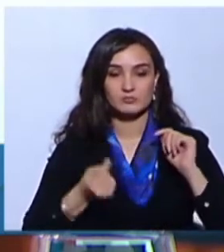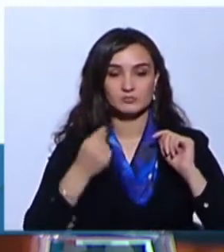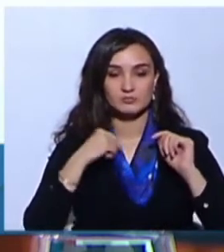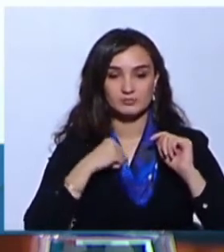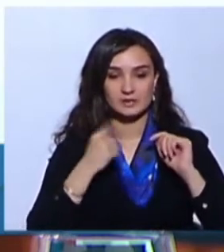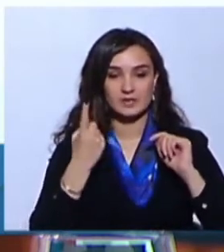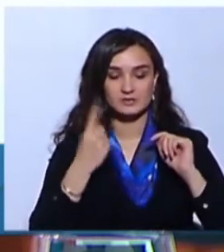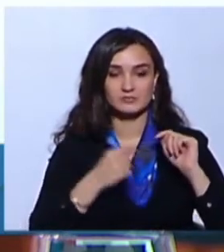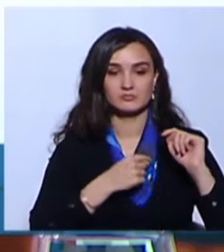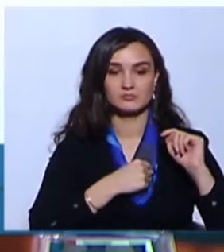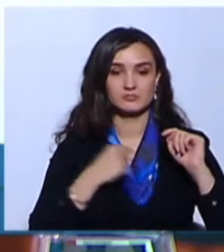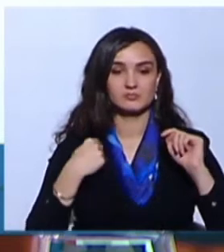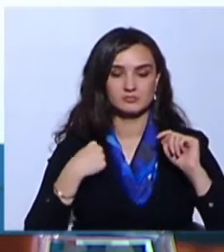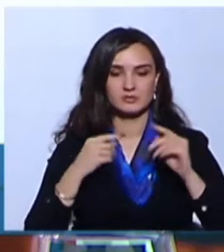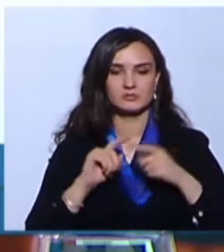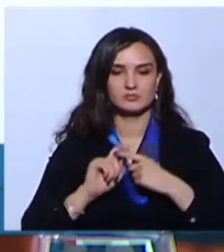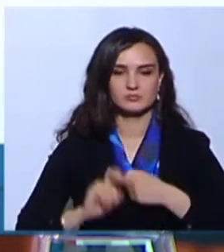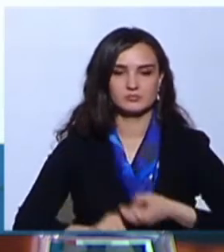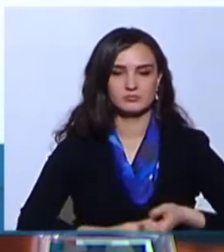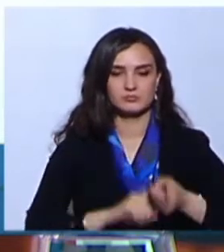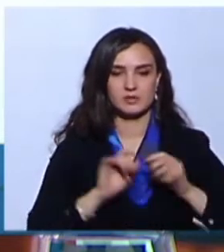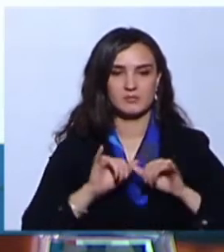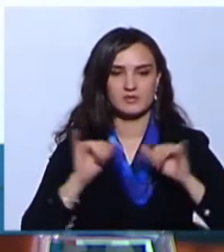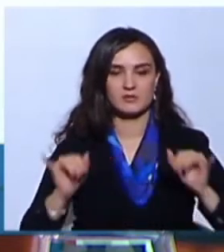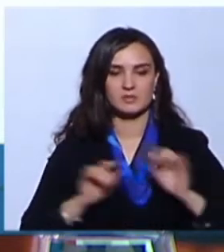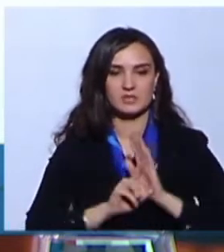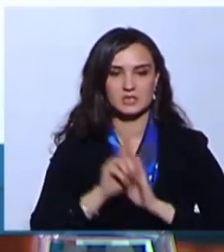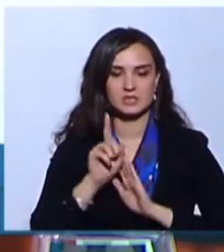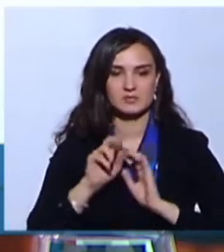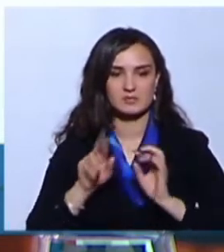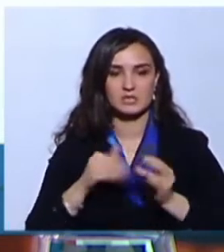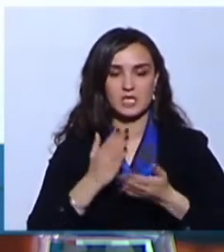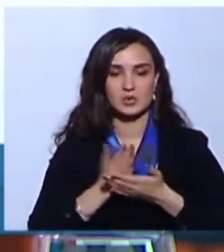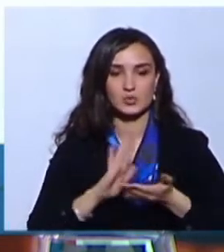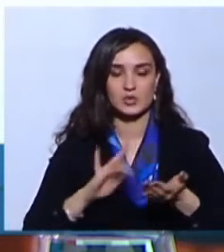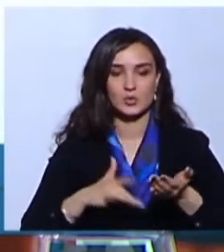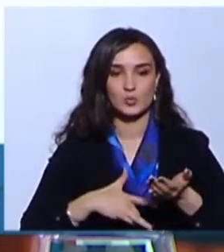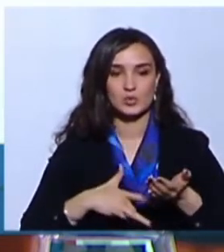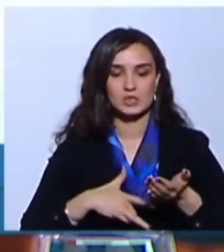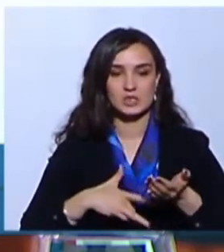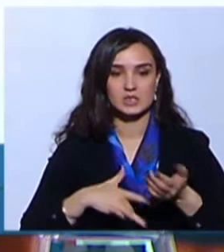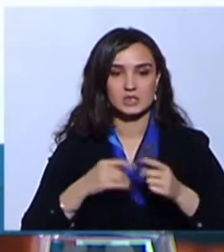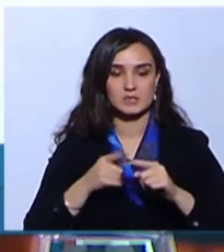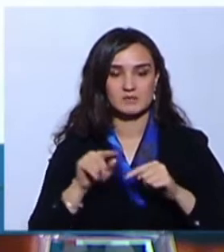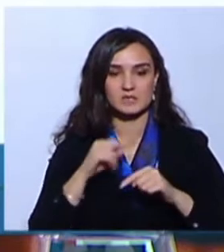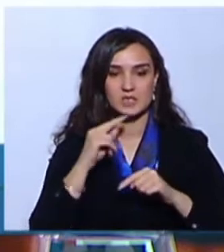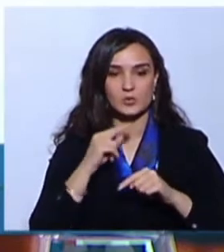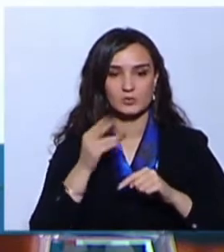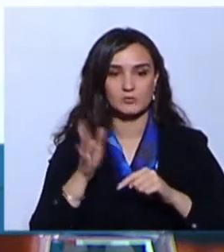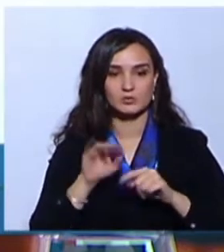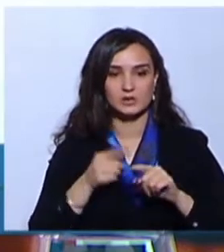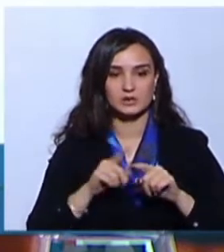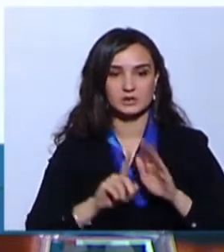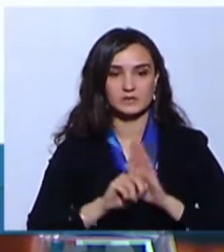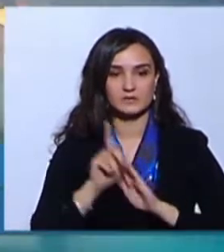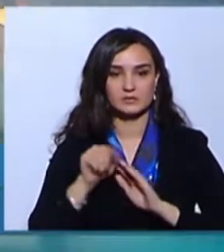სხვადასხვა ნაწილში, მაშინ ის იწყებს სწრაფად გამრავლებას და არის თუ არა კუჭნაწლავის ტრაქტი ამ ხრივ საყურადღებო. მოდი აქიდან დავიწყოთ.